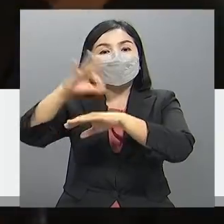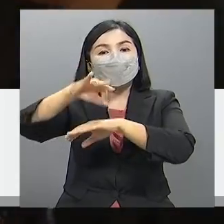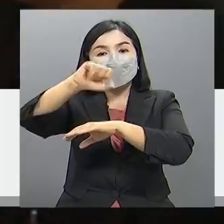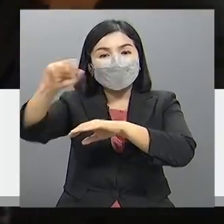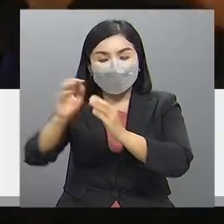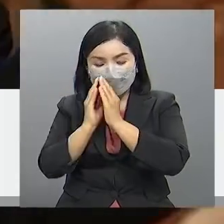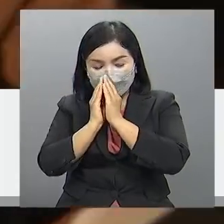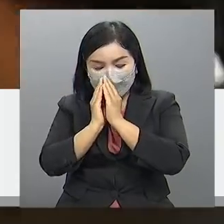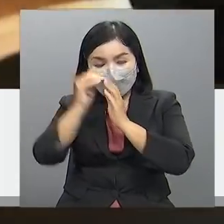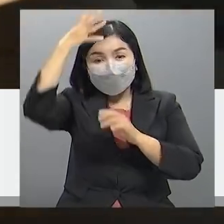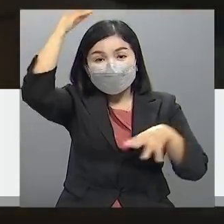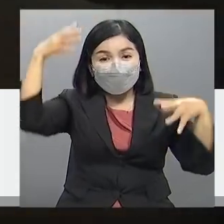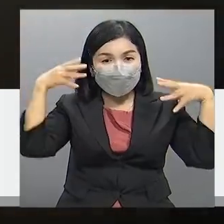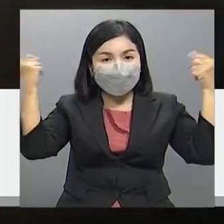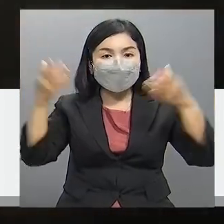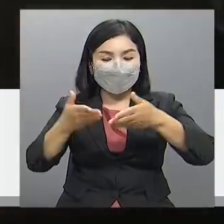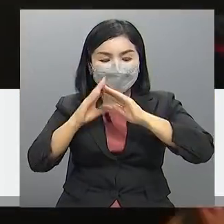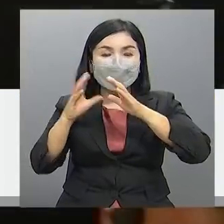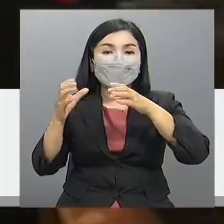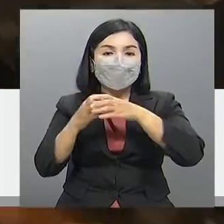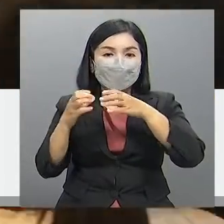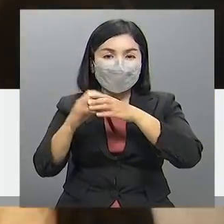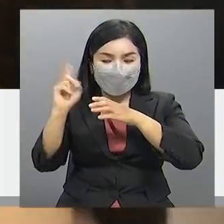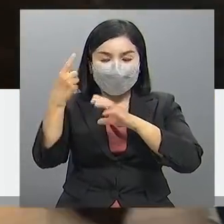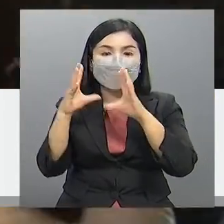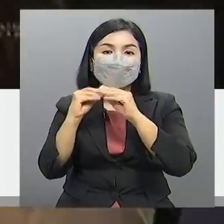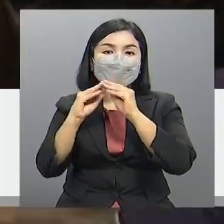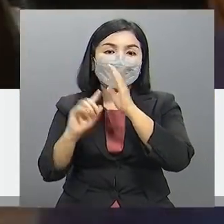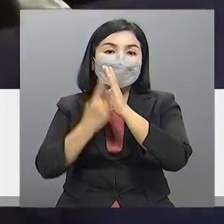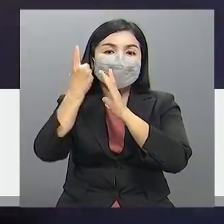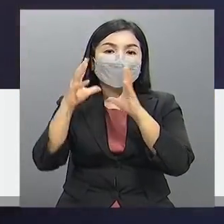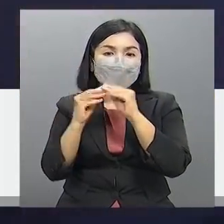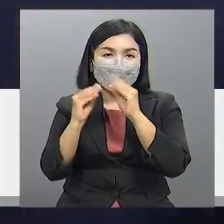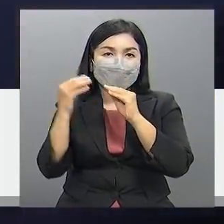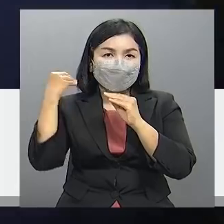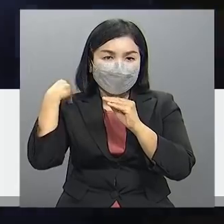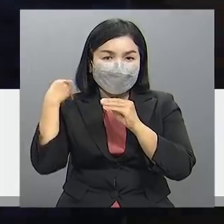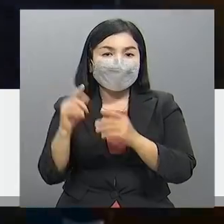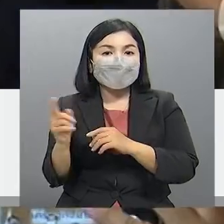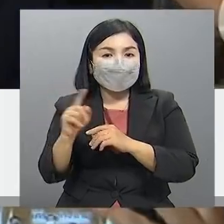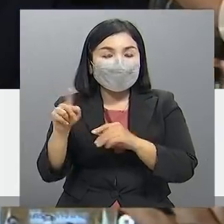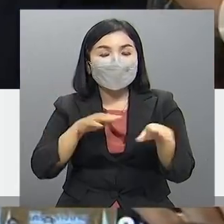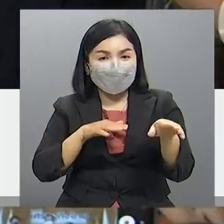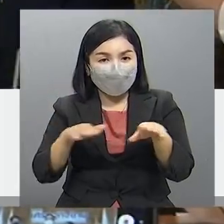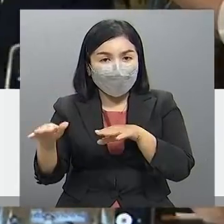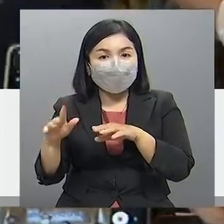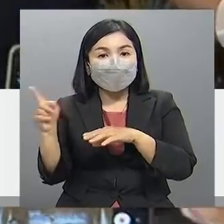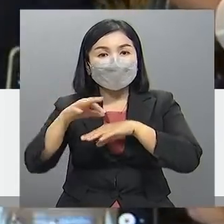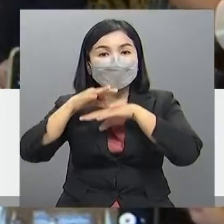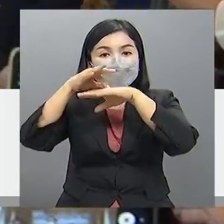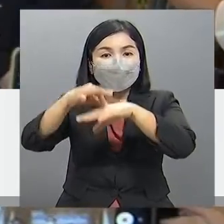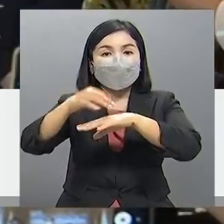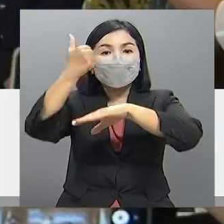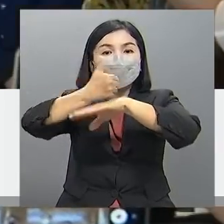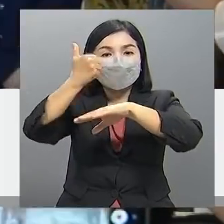ความเป็นสิริมงคลก่อนที่จะเริ่มการประชุมพักในวันนี้ค่ะทั้งนี้นะคะยังได้แสดงความพร้อมที่จะรับตำแหน่งหัวหน้าพักเศรษฐกิจไทย